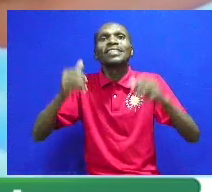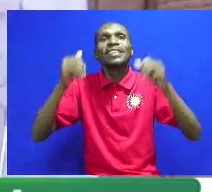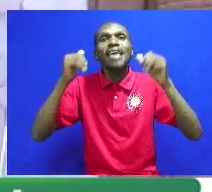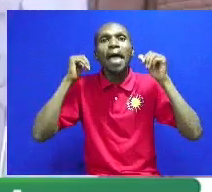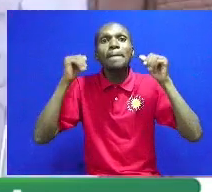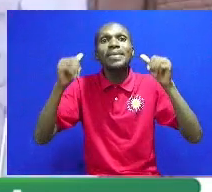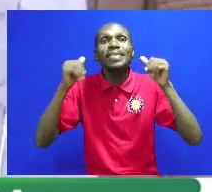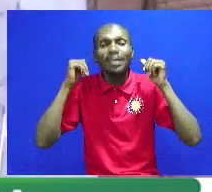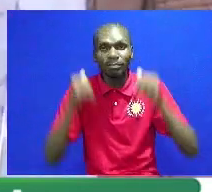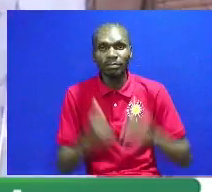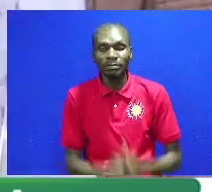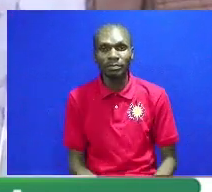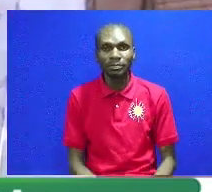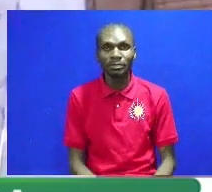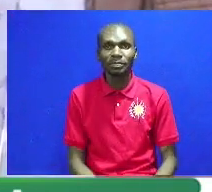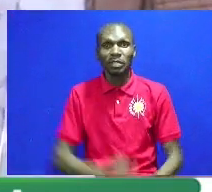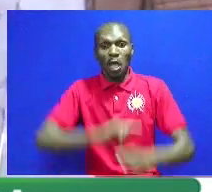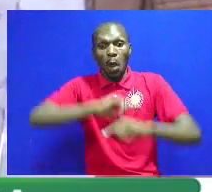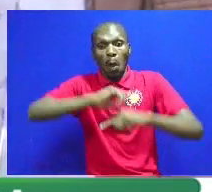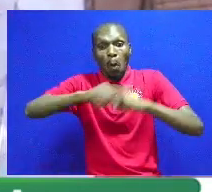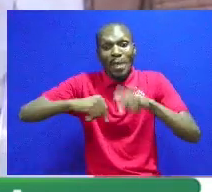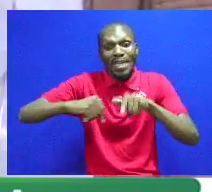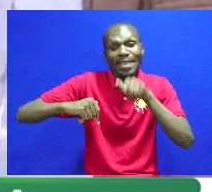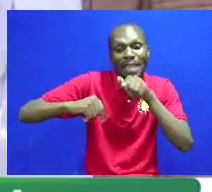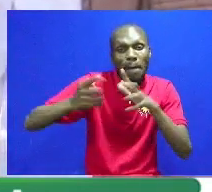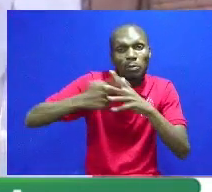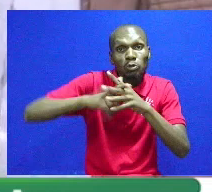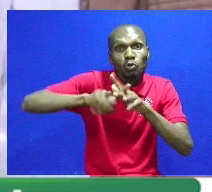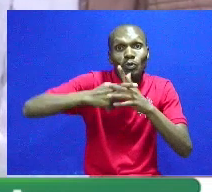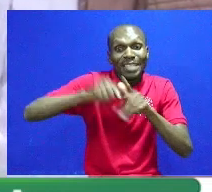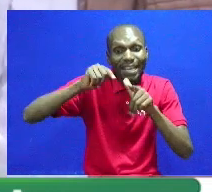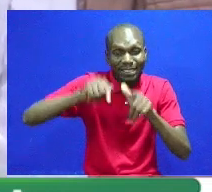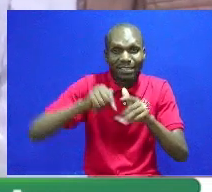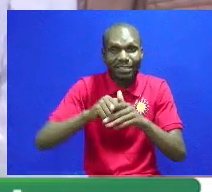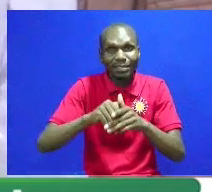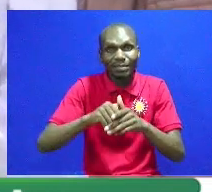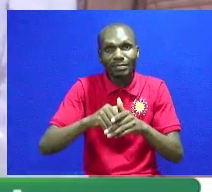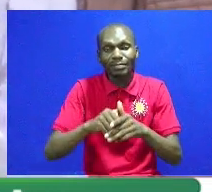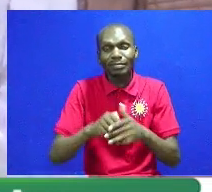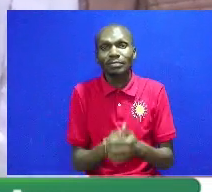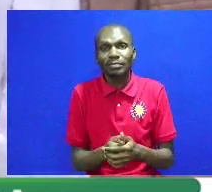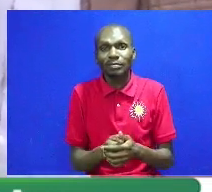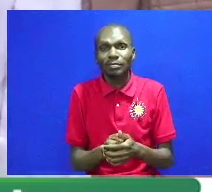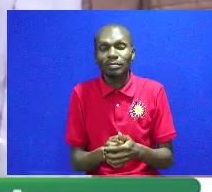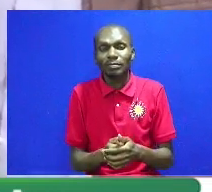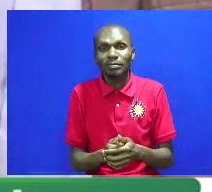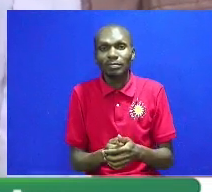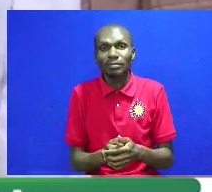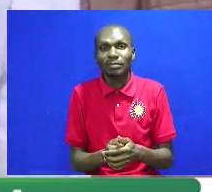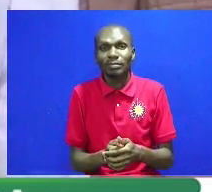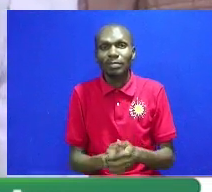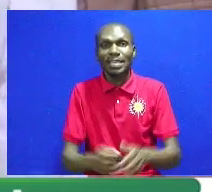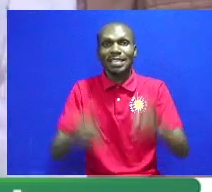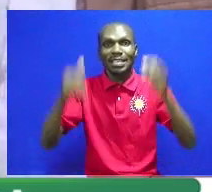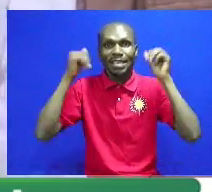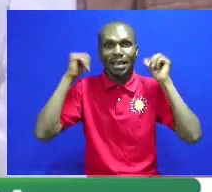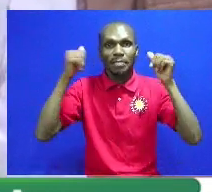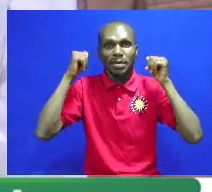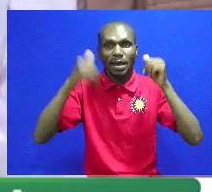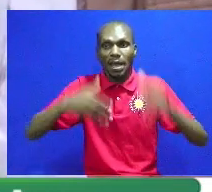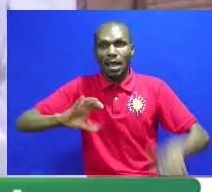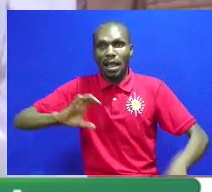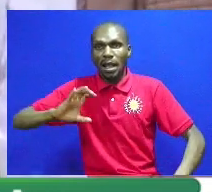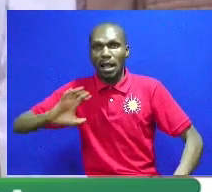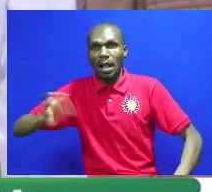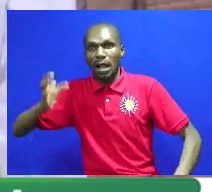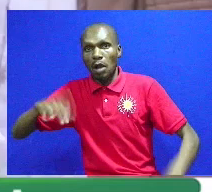Nyamira. Etuachaga ilinde tonyare ko launch the NUKSA. Nukse yete nirete Nyamira County